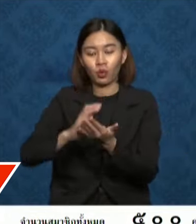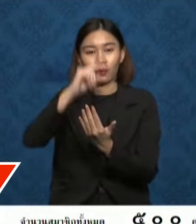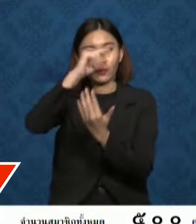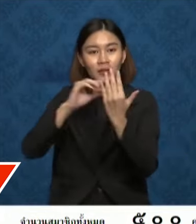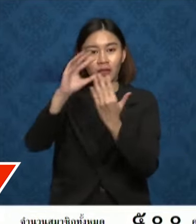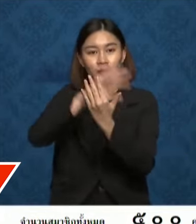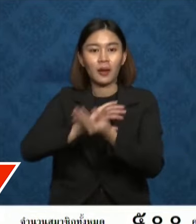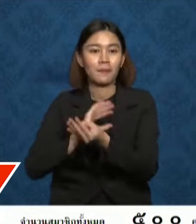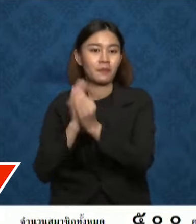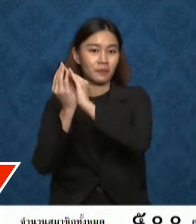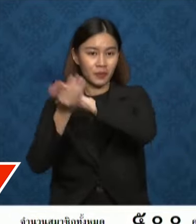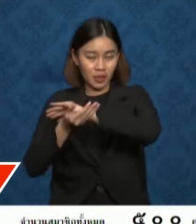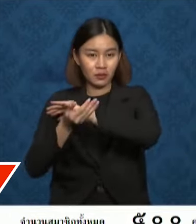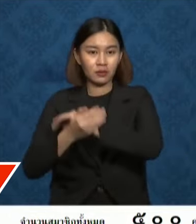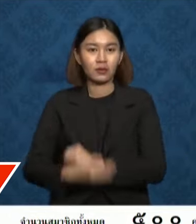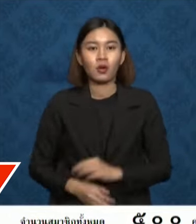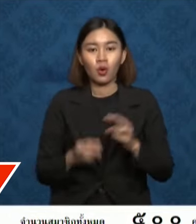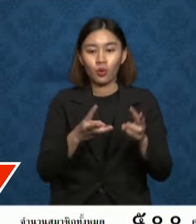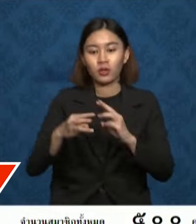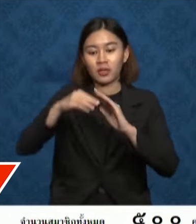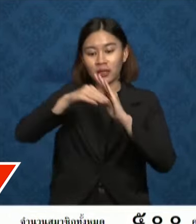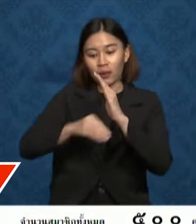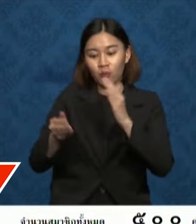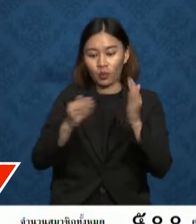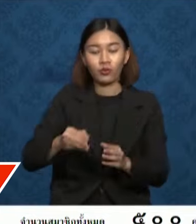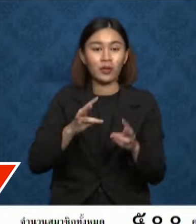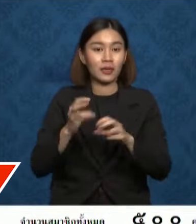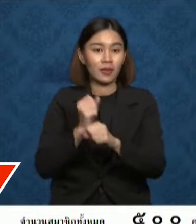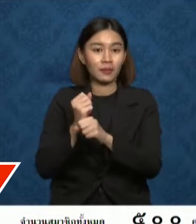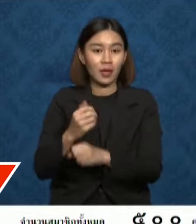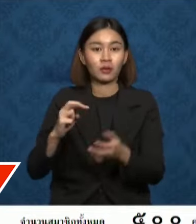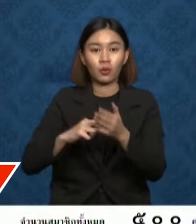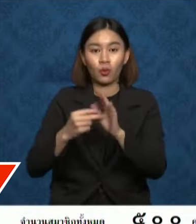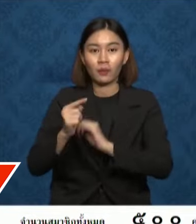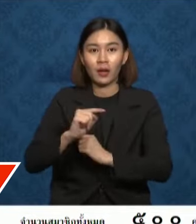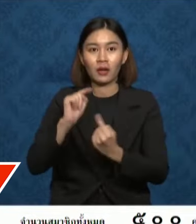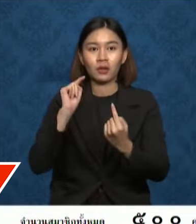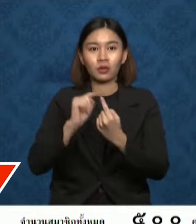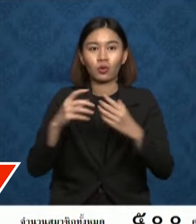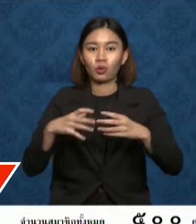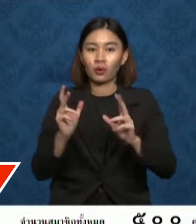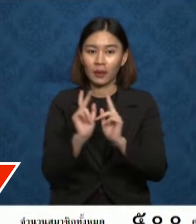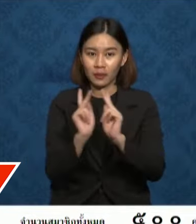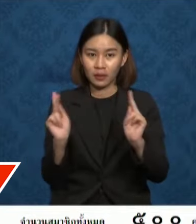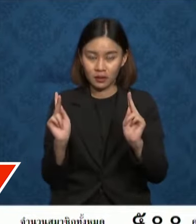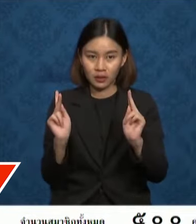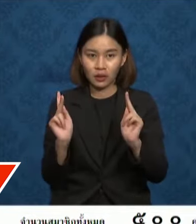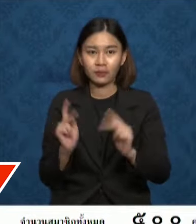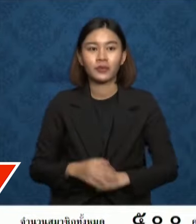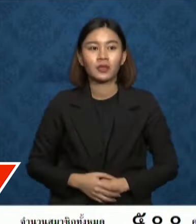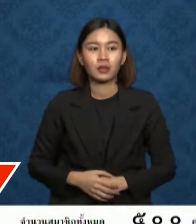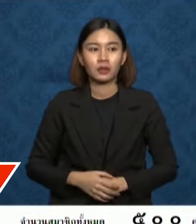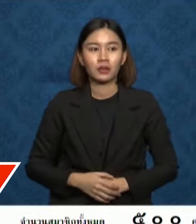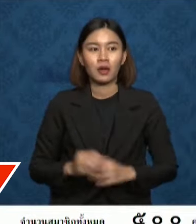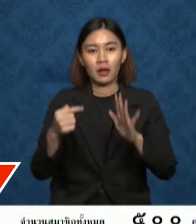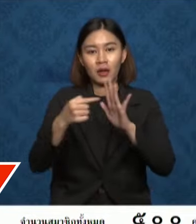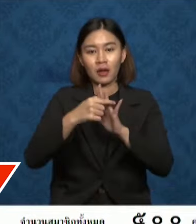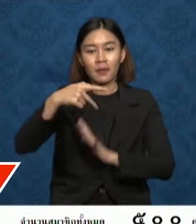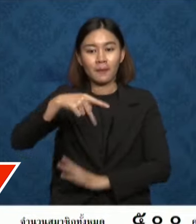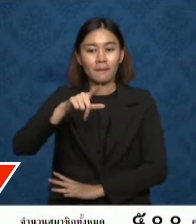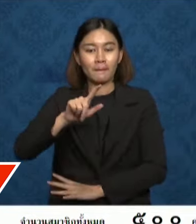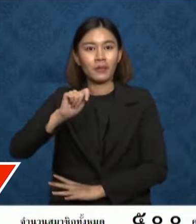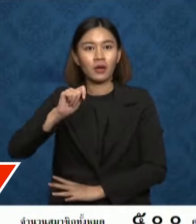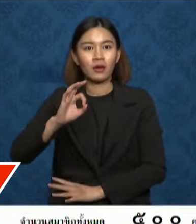ไม่เหื lived inรูปแบ กโปการวธีการทำงานเราเรีกกว่า platform กRI Wisคำวาแตฟอมกรมธิการหมถงว่